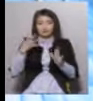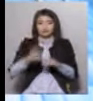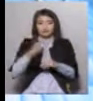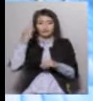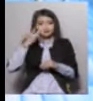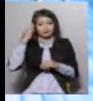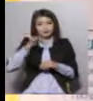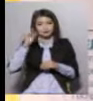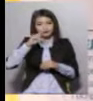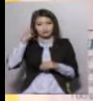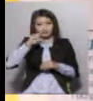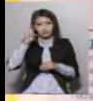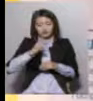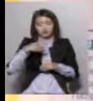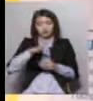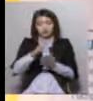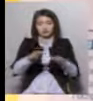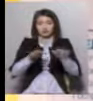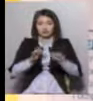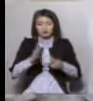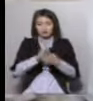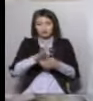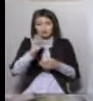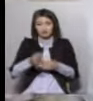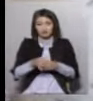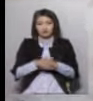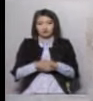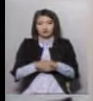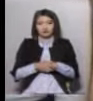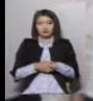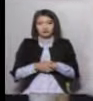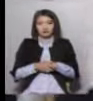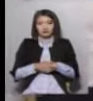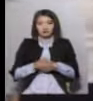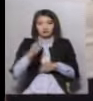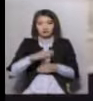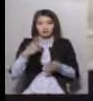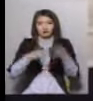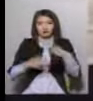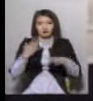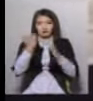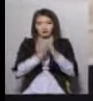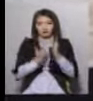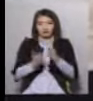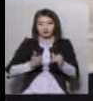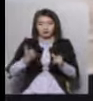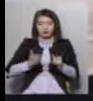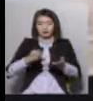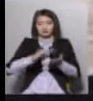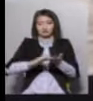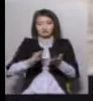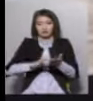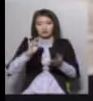научиться программировать и правильно конструировать. Для роботов программы стараемся писать.